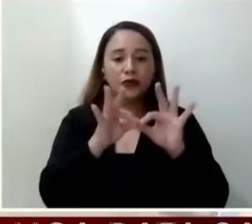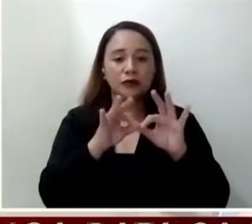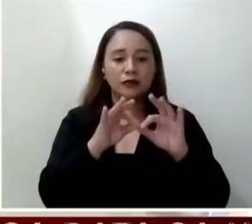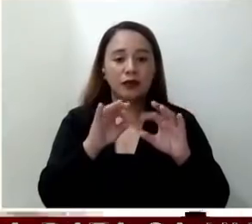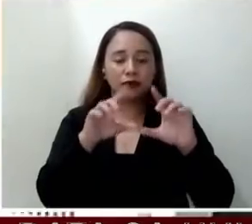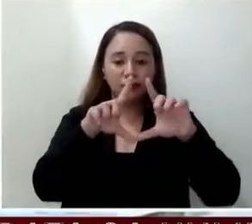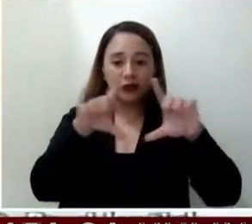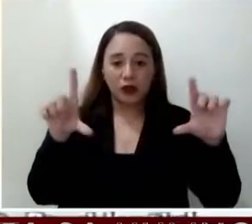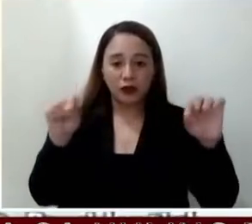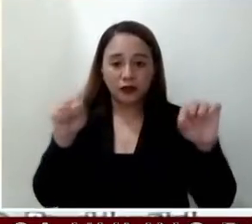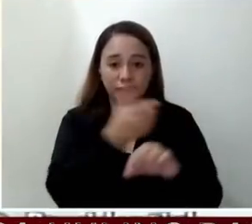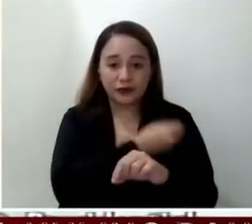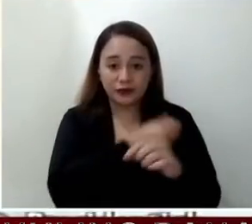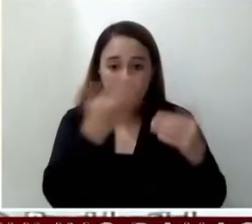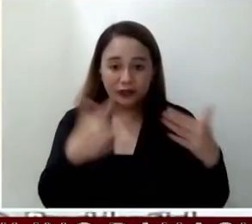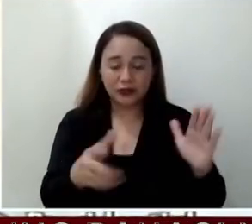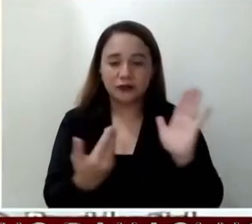card.